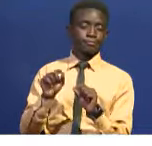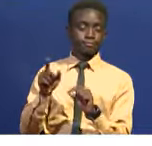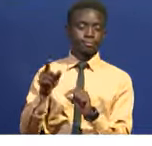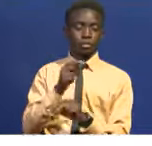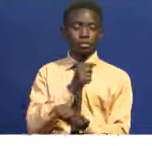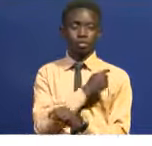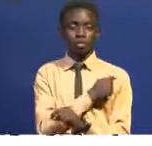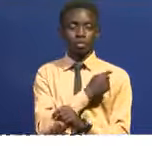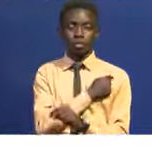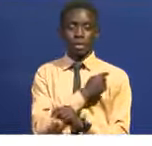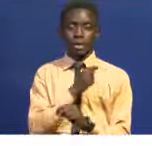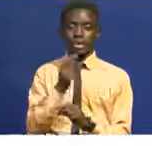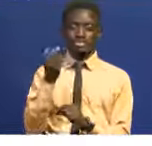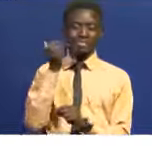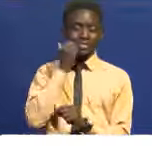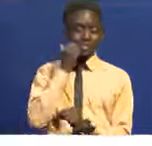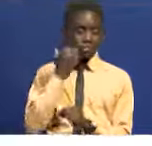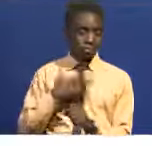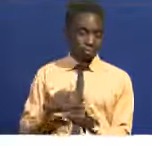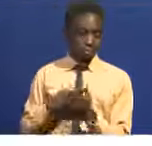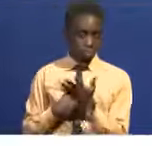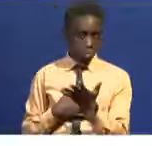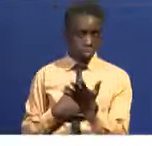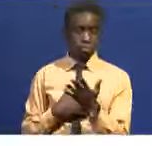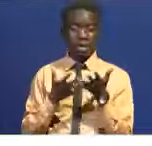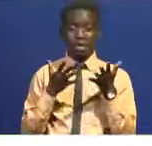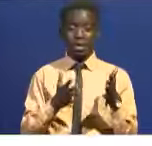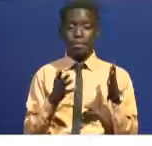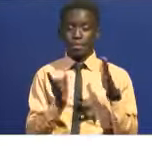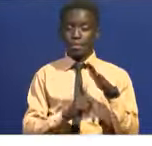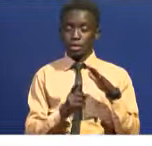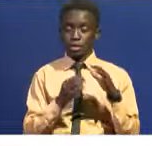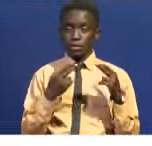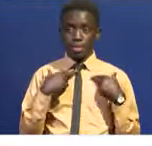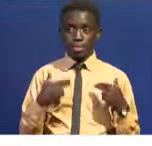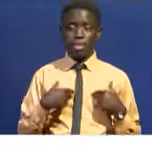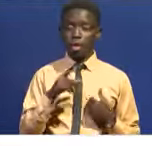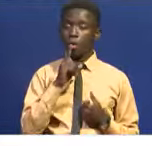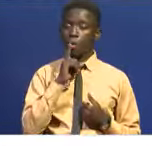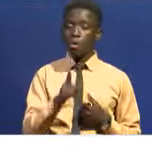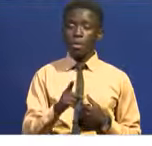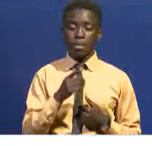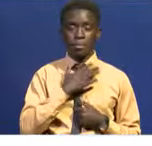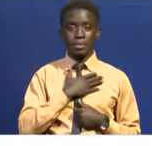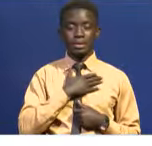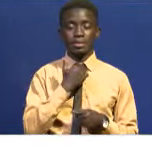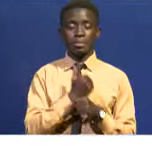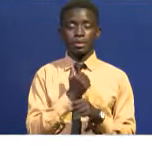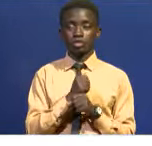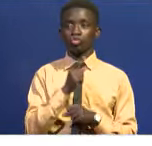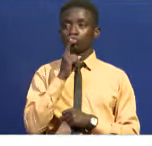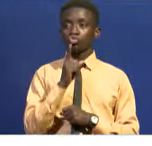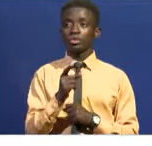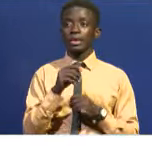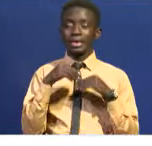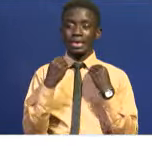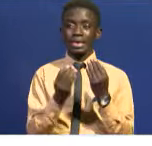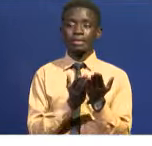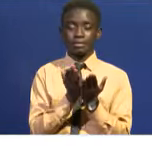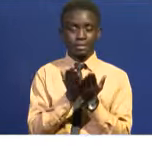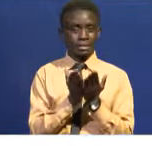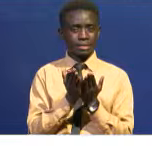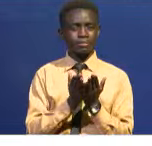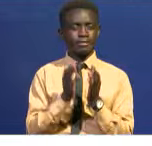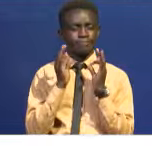sugu. Kupitia taarifa, wizara hiyo ya afya imeagiza wahudumu wa afya kuhakikisha huduma za matibabu kwa wanachama wa halmashauri mpya